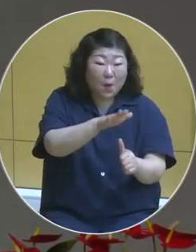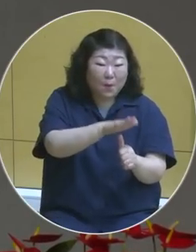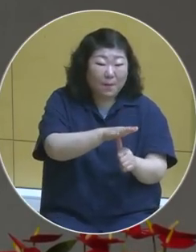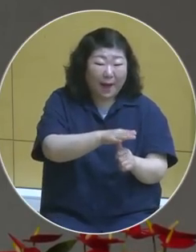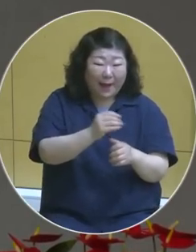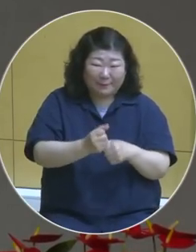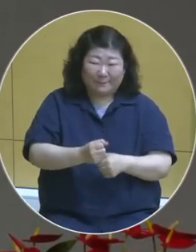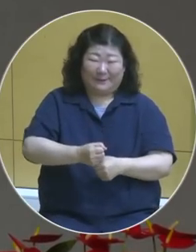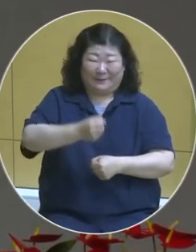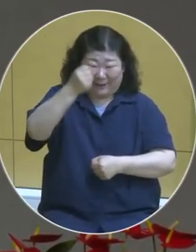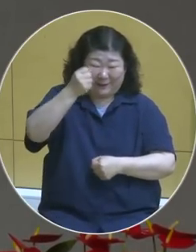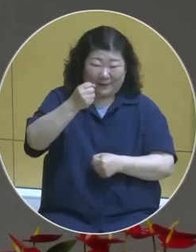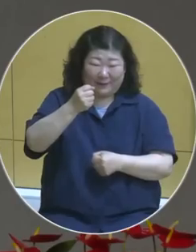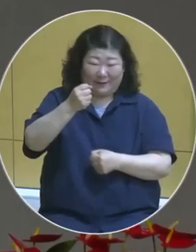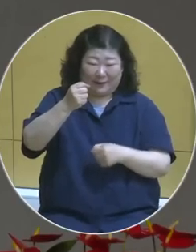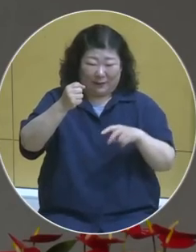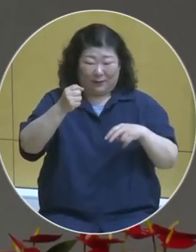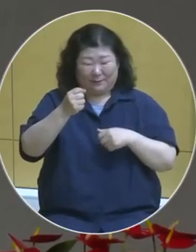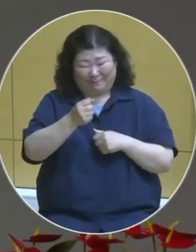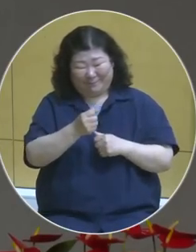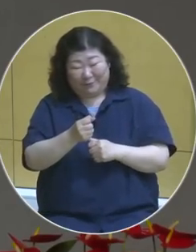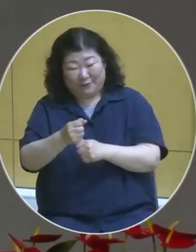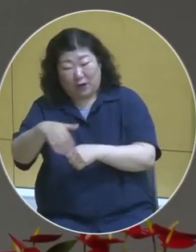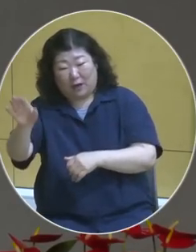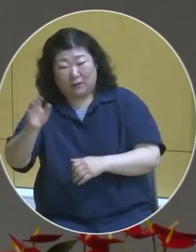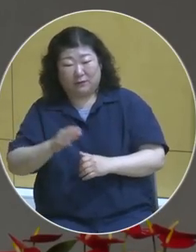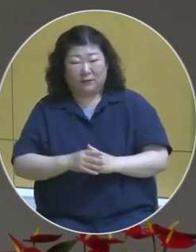착 펼치더니 비 사이로 싹 지나가는 거예요.